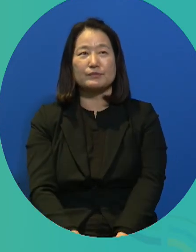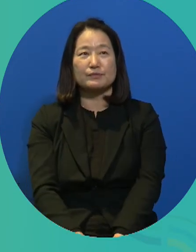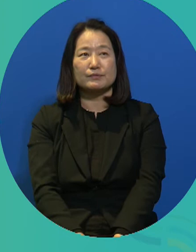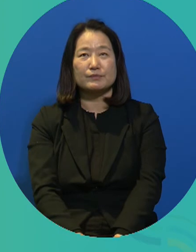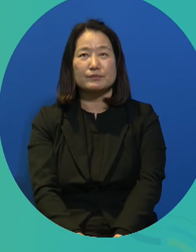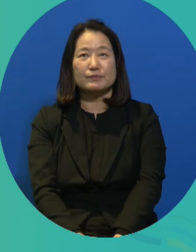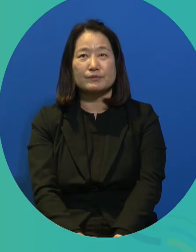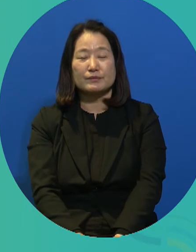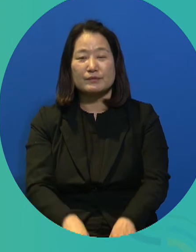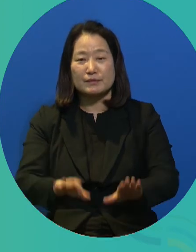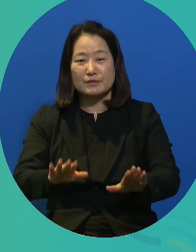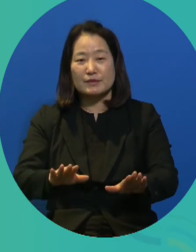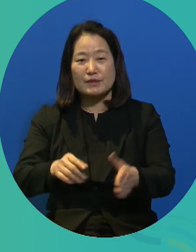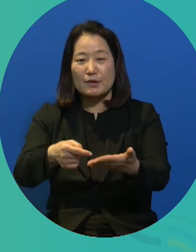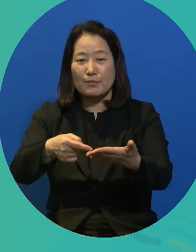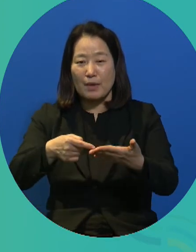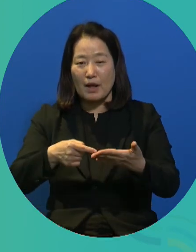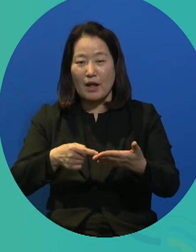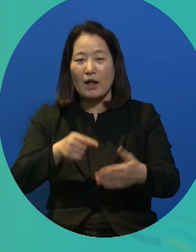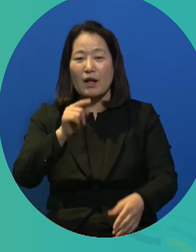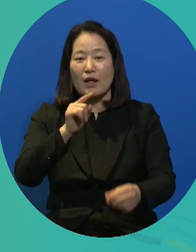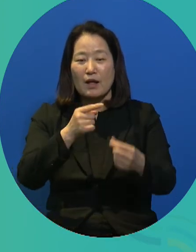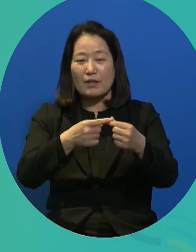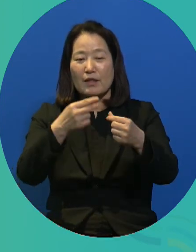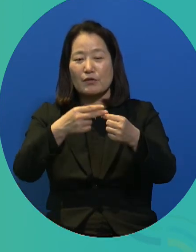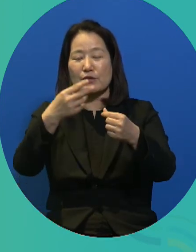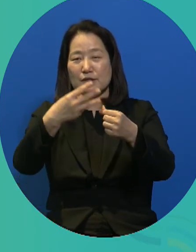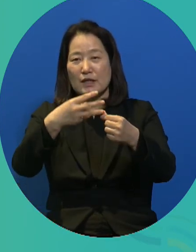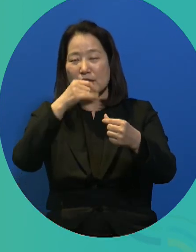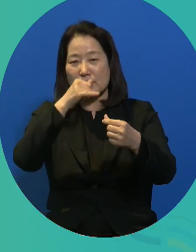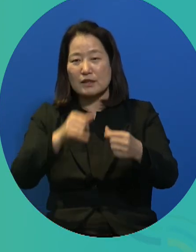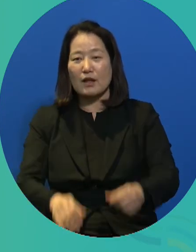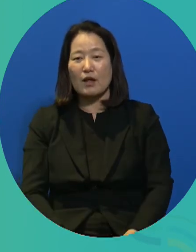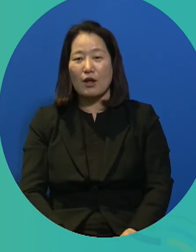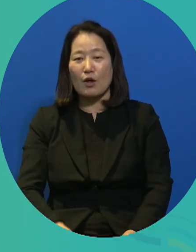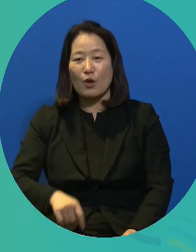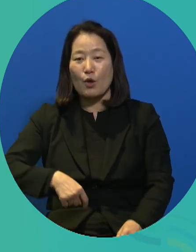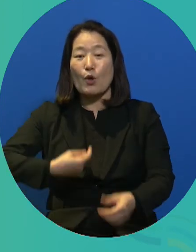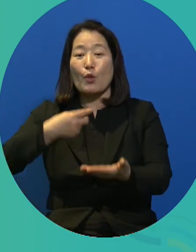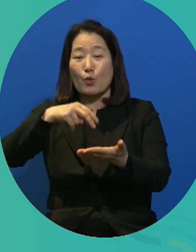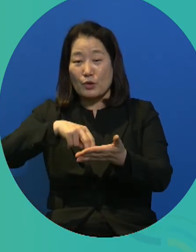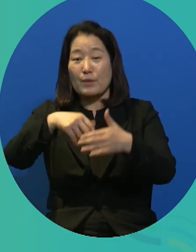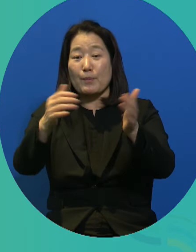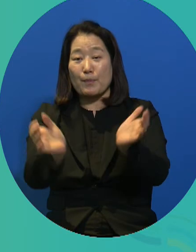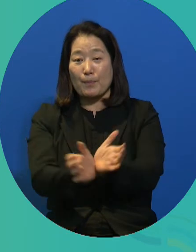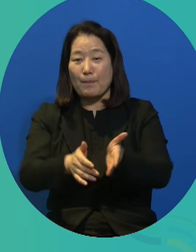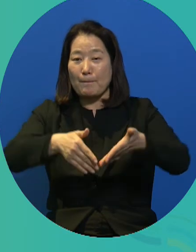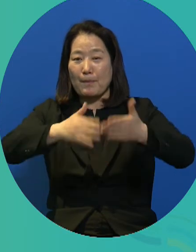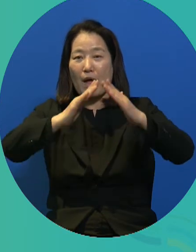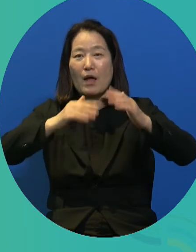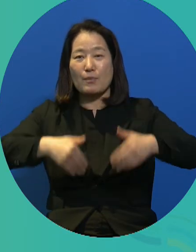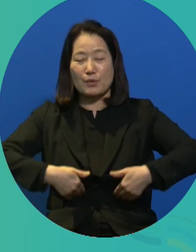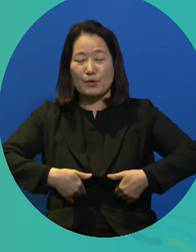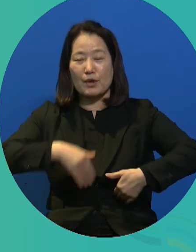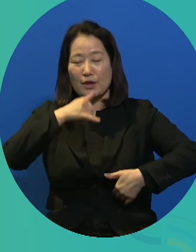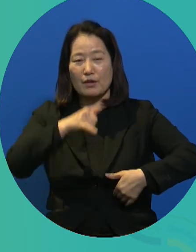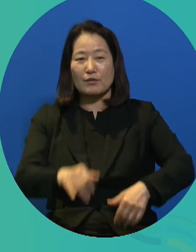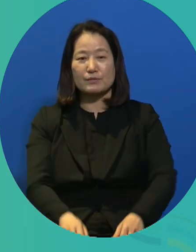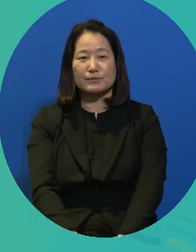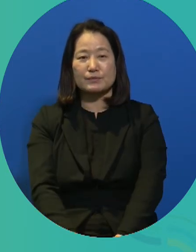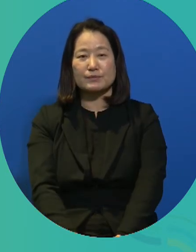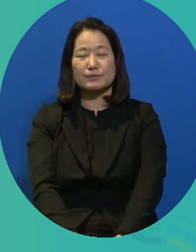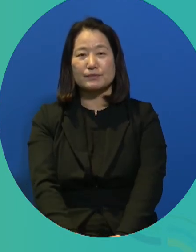정도 의견이 좀 나와 있는 상태입니다. 이제 독립적인 별도 기구를 설치하는 겁니다. 이제 이것과 관련해